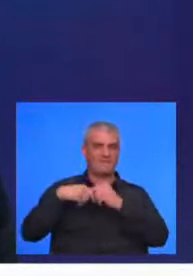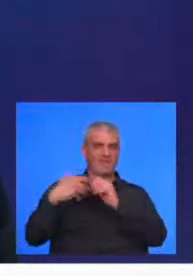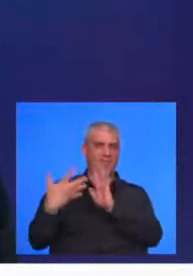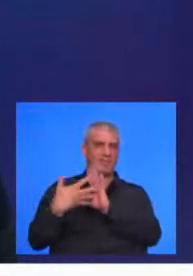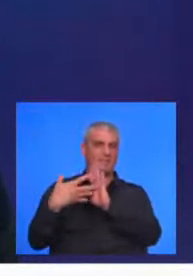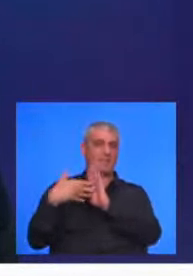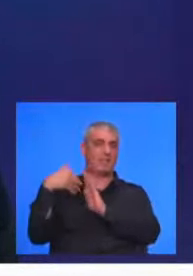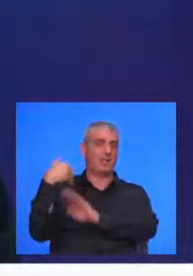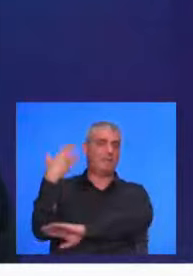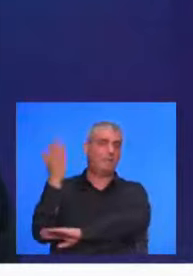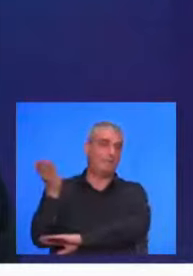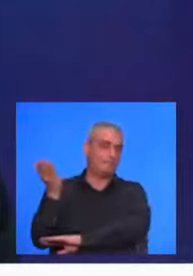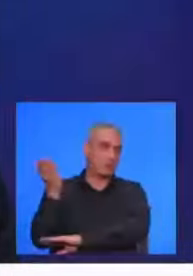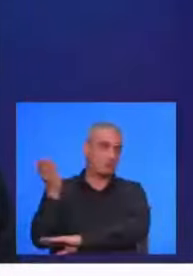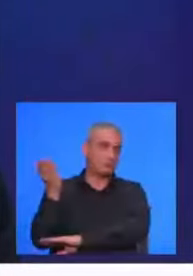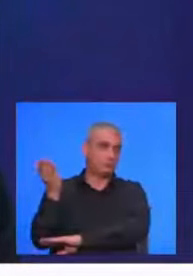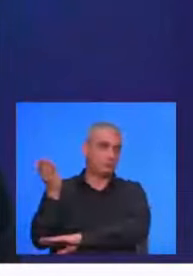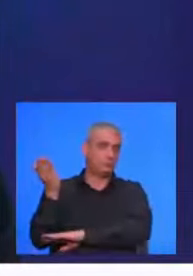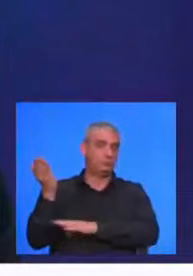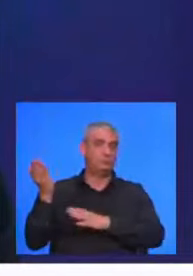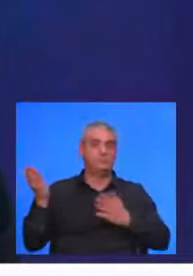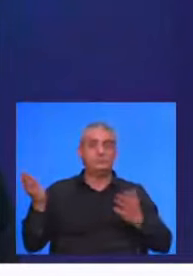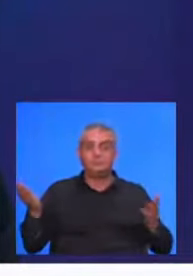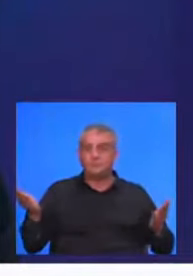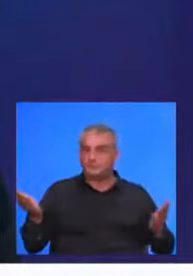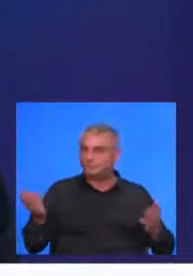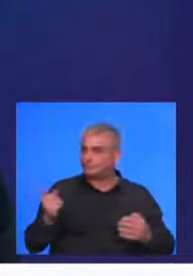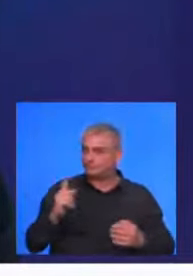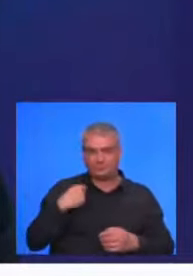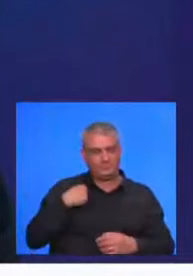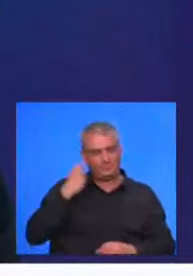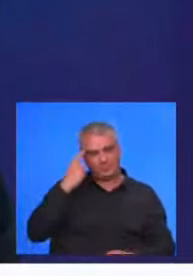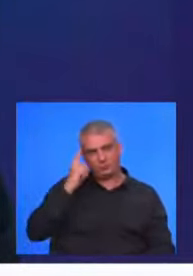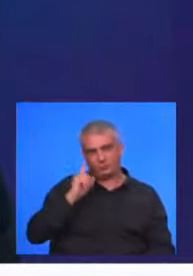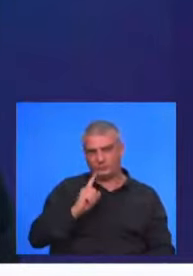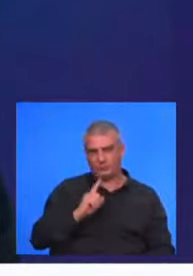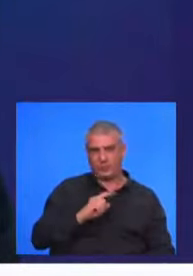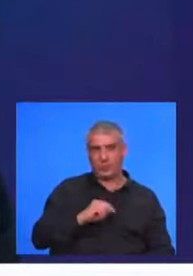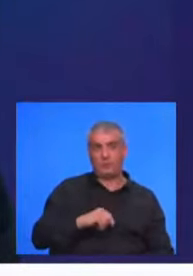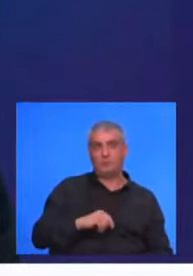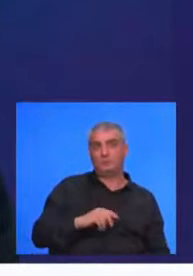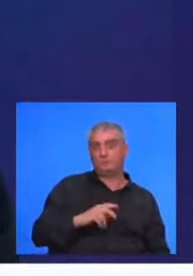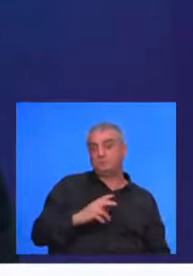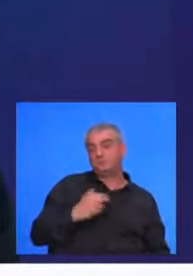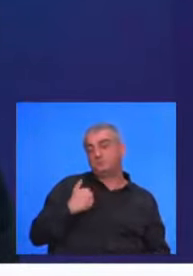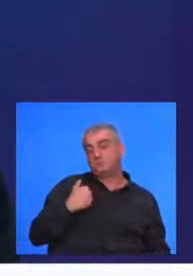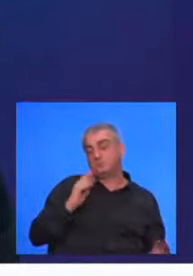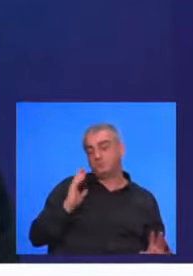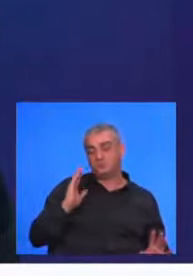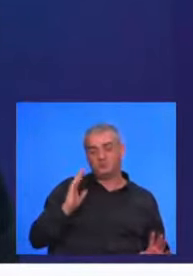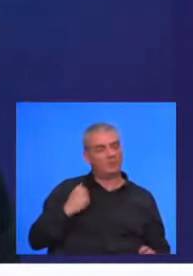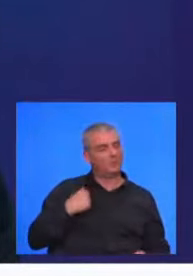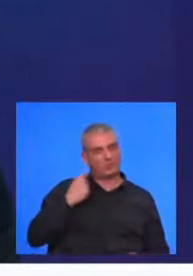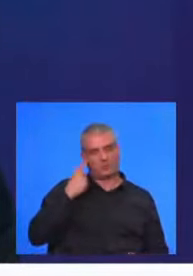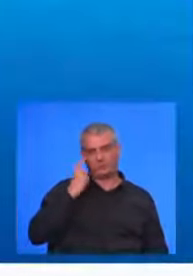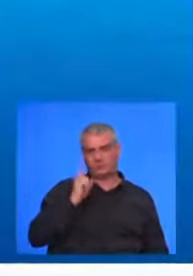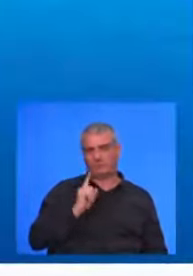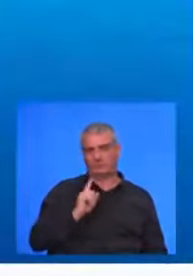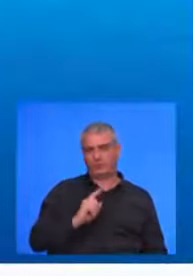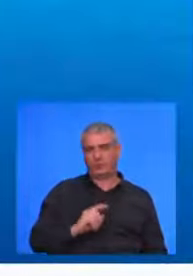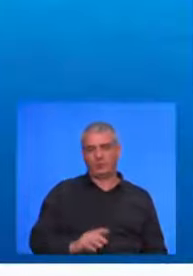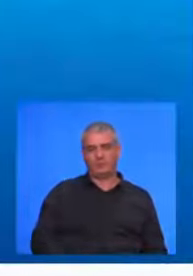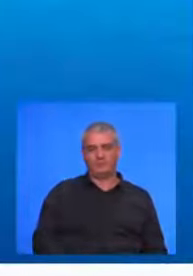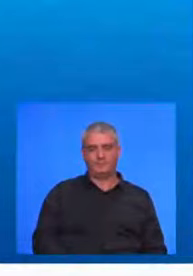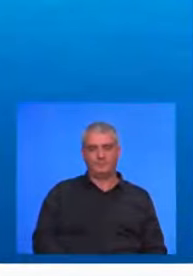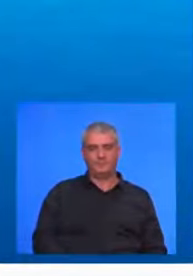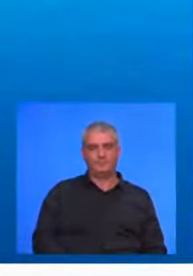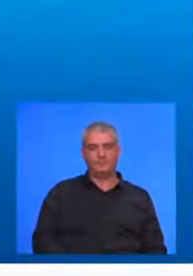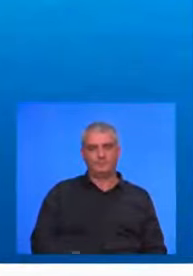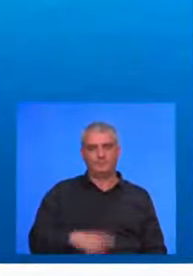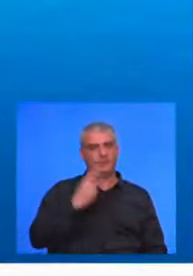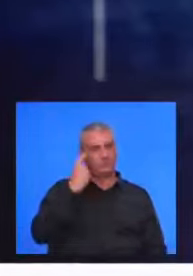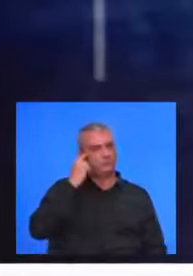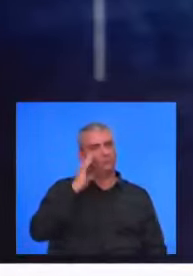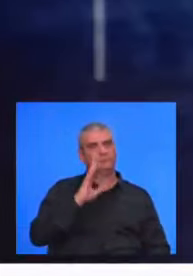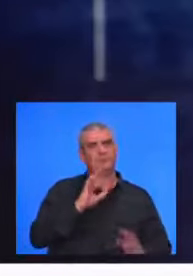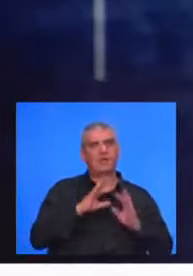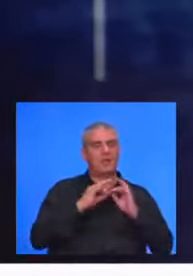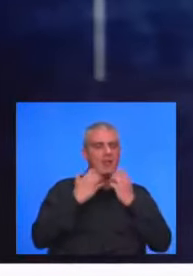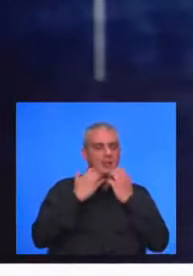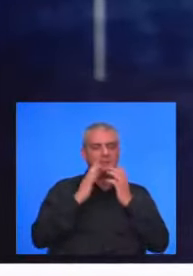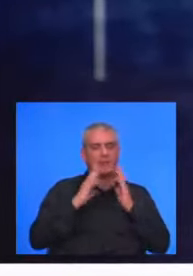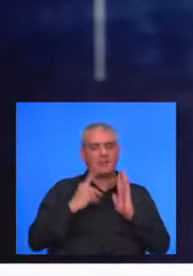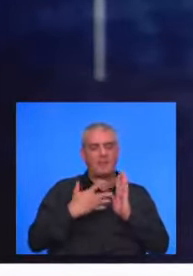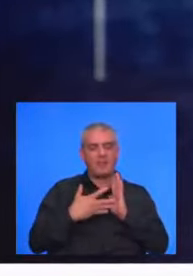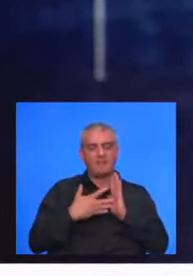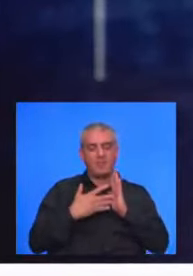חיצונית. לא חושבת. זה מה שאני שמע. לא חושבת שזה מה שהוא עשה. אני חושב שהוא מסביר למה צריך להתחיל לבדוק